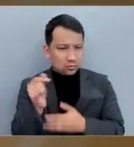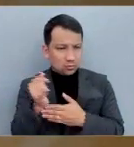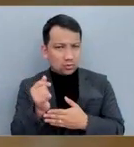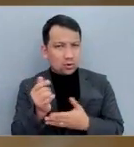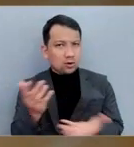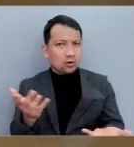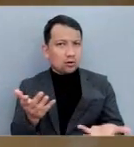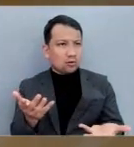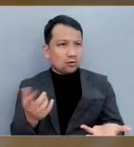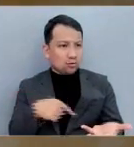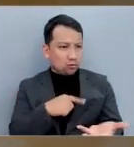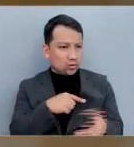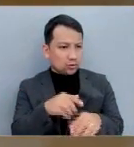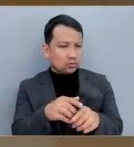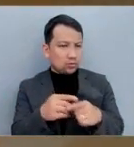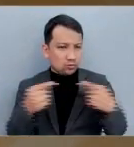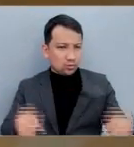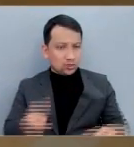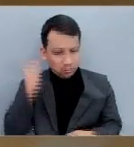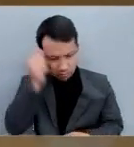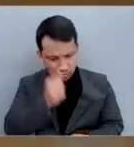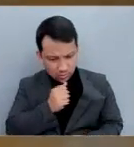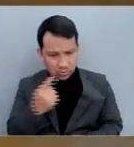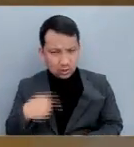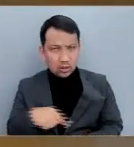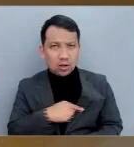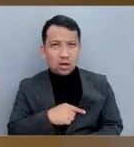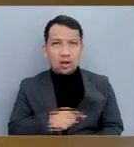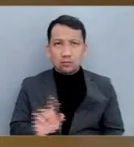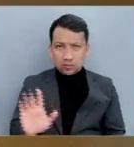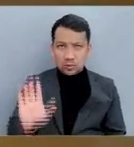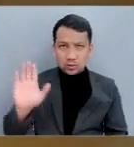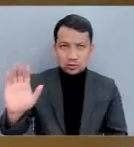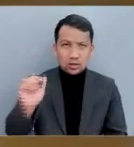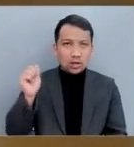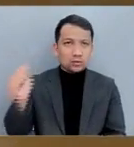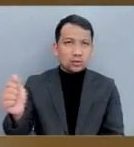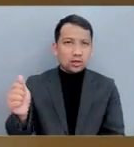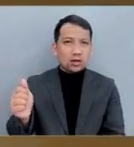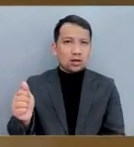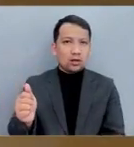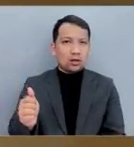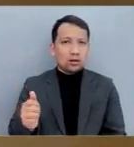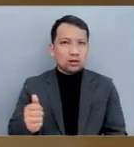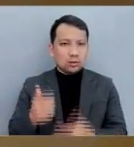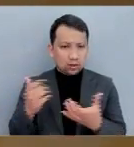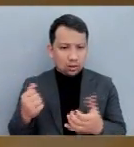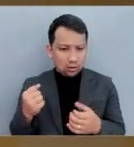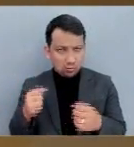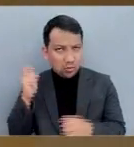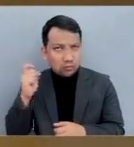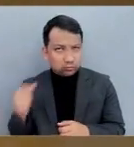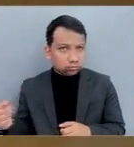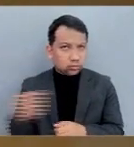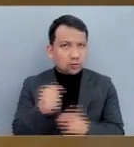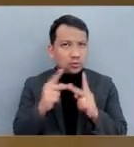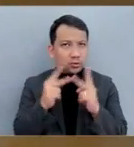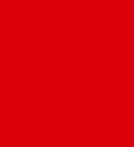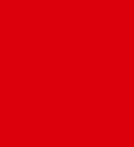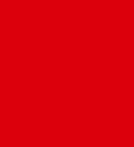wala tayong laban, nagpapasensya tayo. Pero sila, mabigat ang kanilang kamao, nasa power sila, bakit ganun